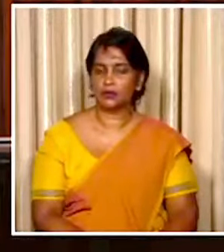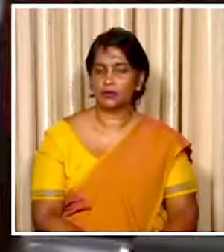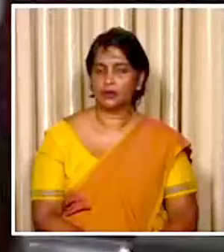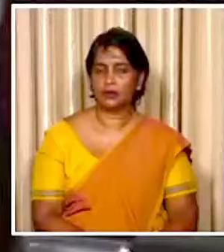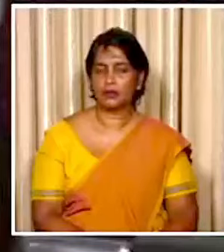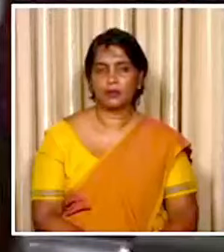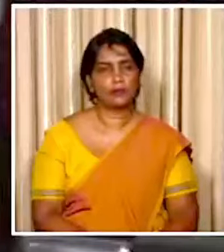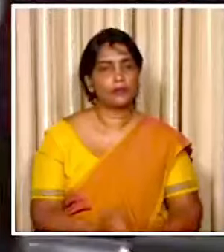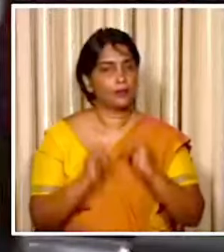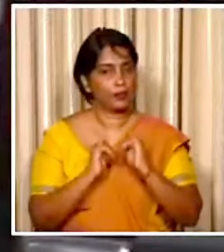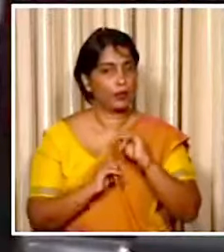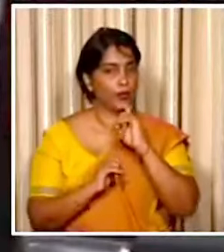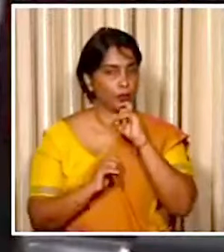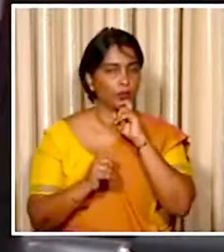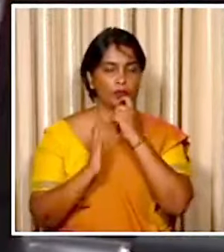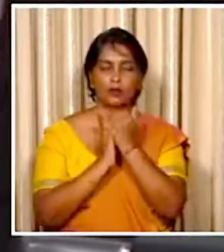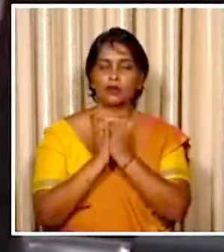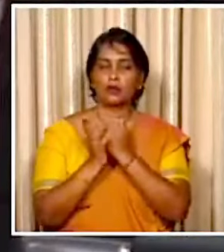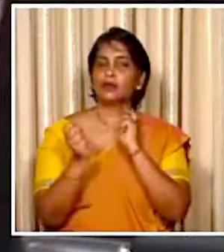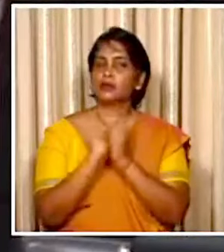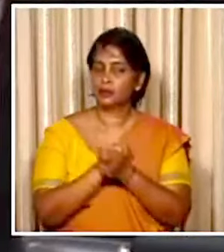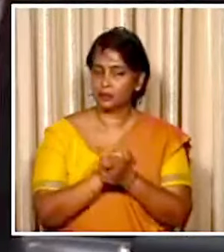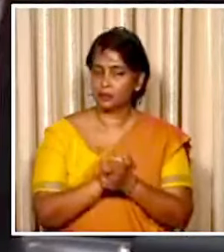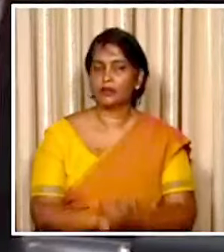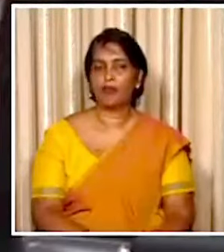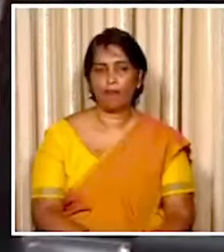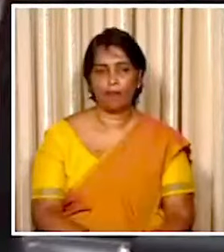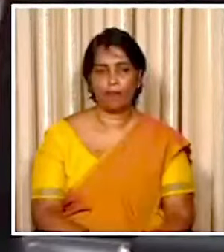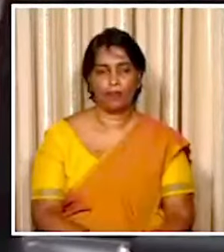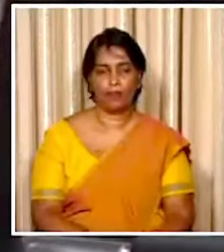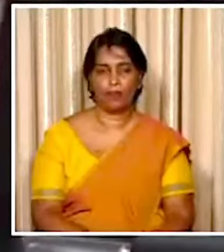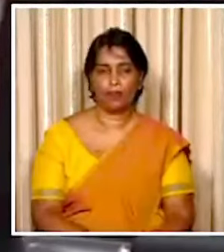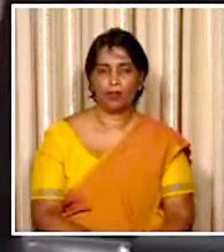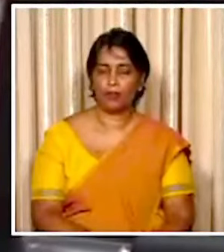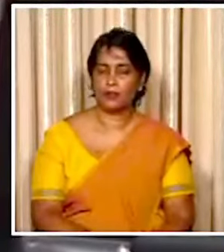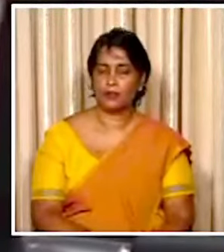අපරාධ නඩු විධාන සංග්‍රහයේ සංශෝධන පනත් කෙටුම් පත මම ඉදිරිපත් කරනවා ගරු